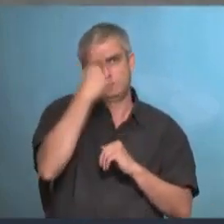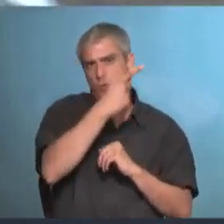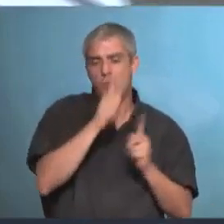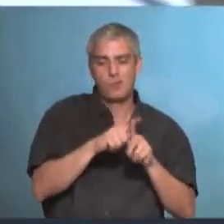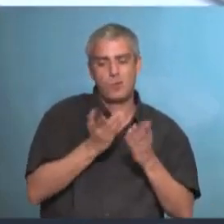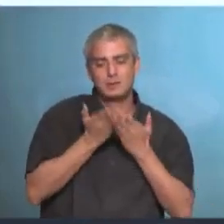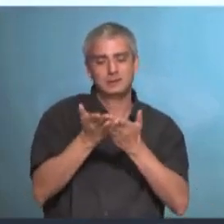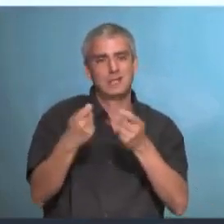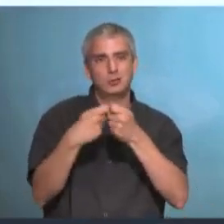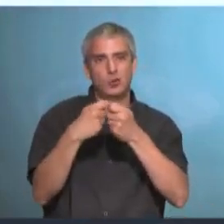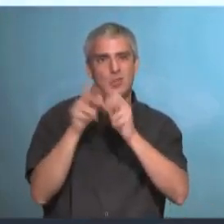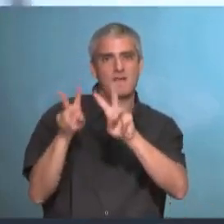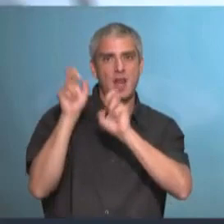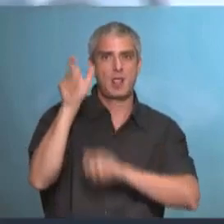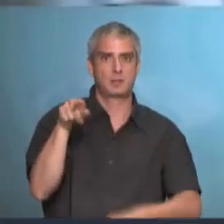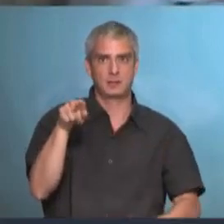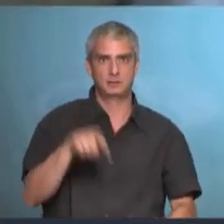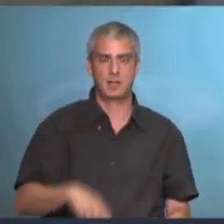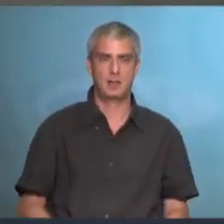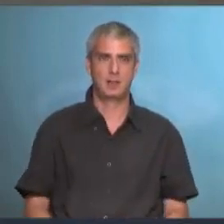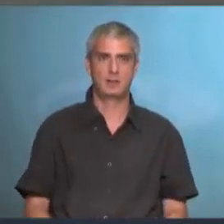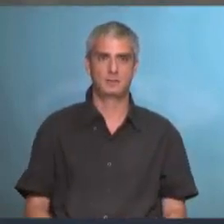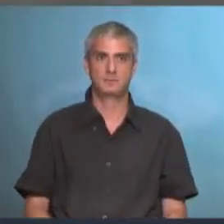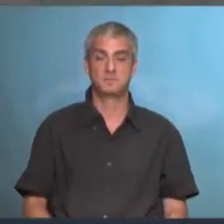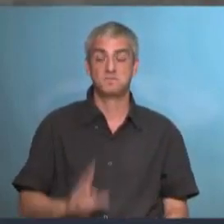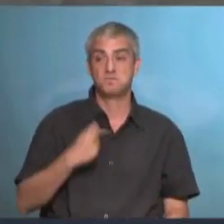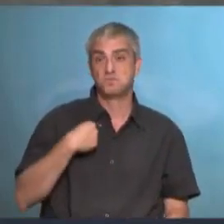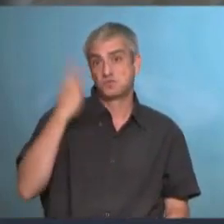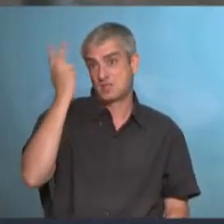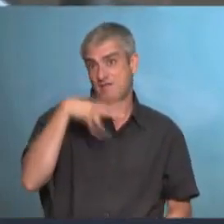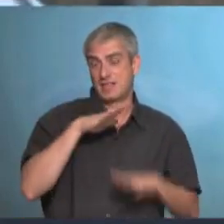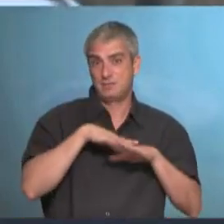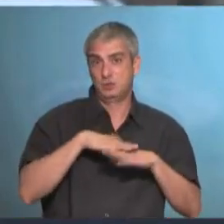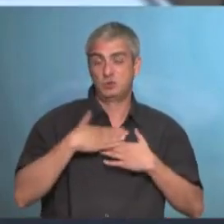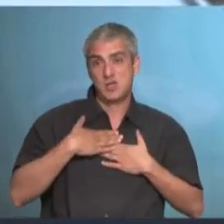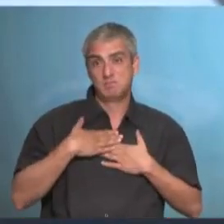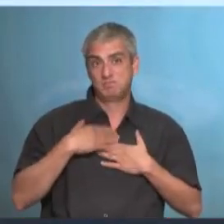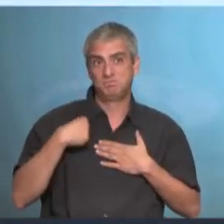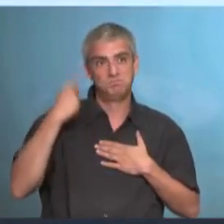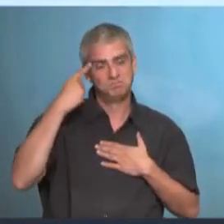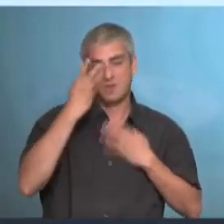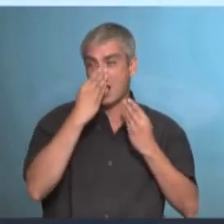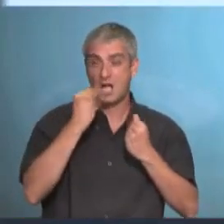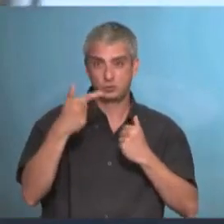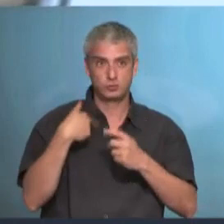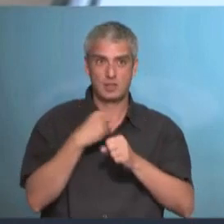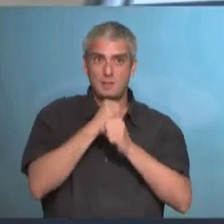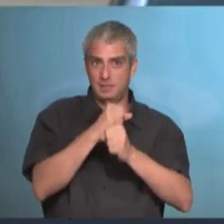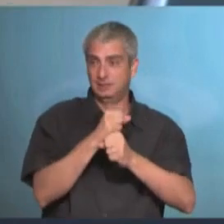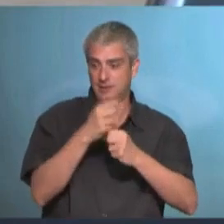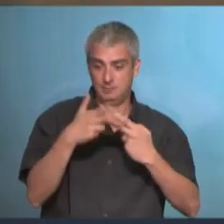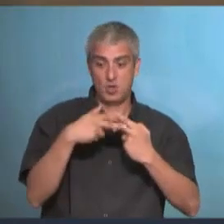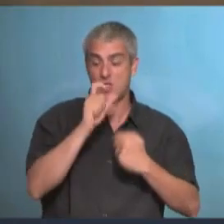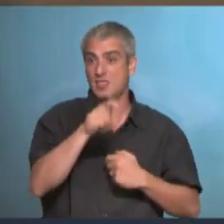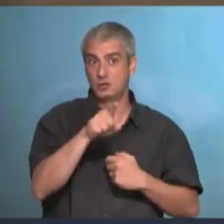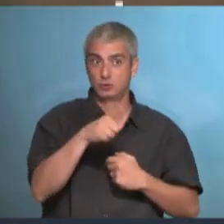לשותפו לחדר לנצל אותו. להבנתי המקצועית ולהערכתי, החשוד שאני מייצג שעומד להיות נאשם